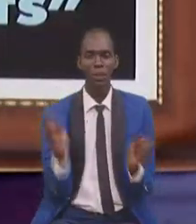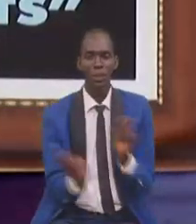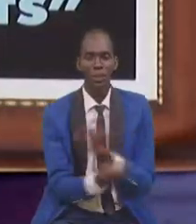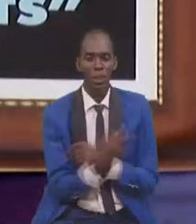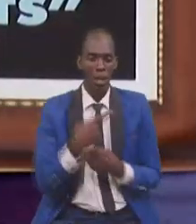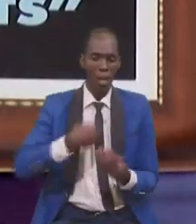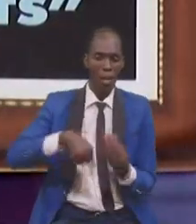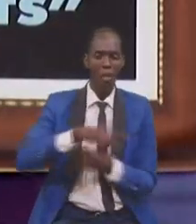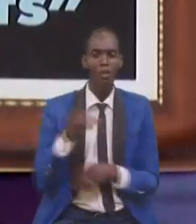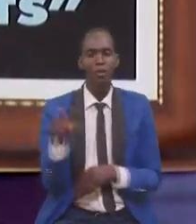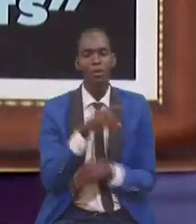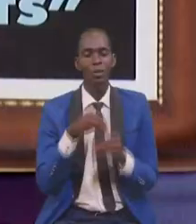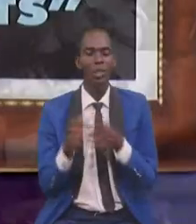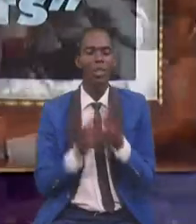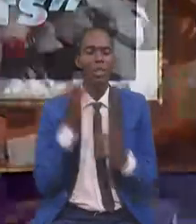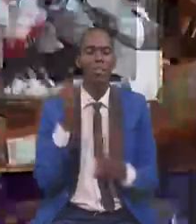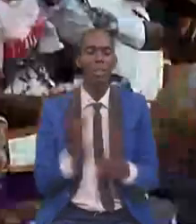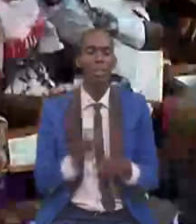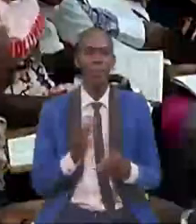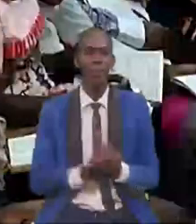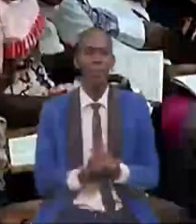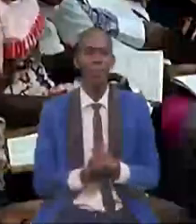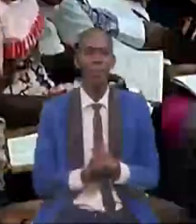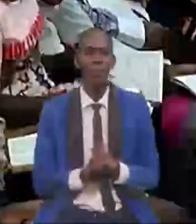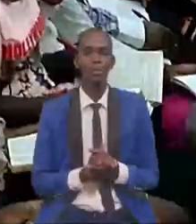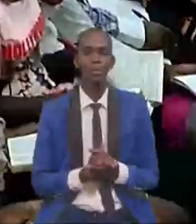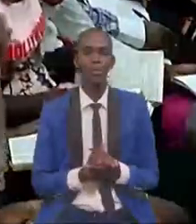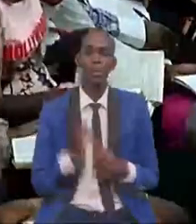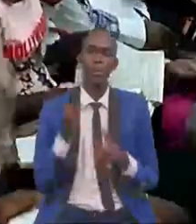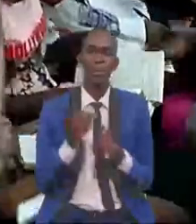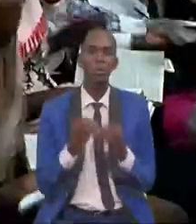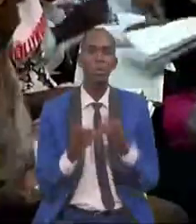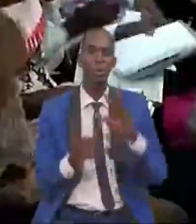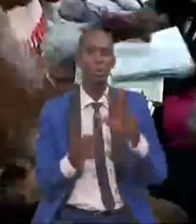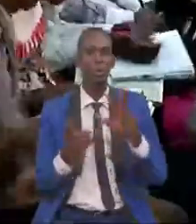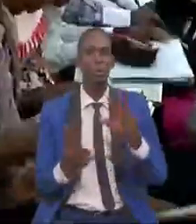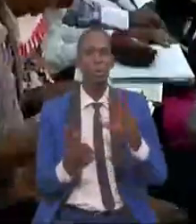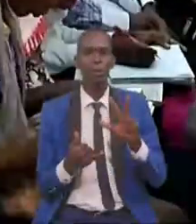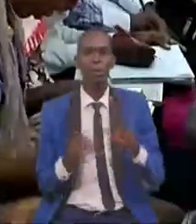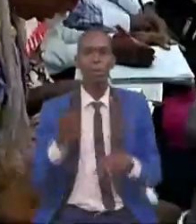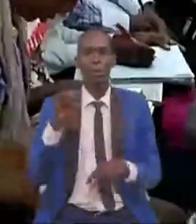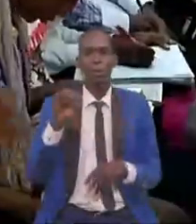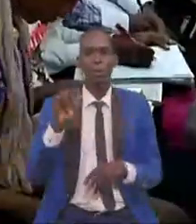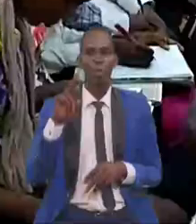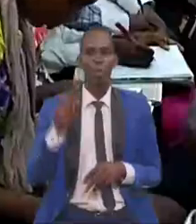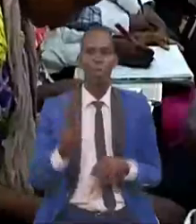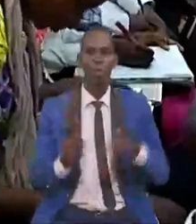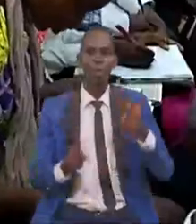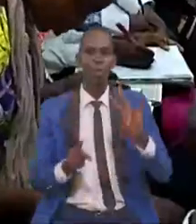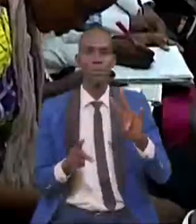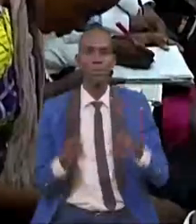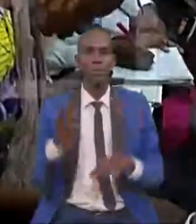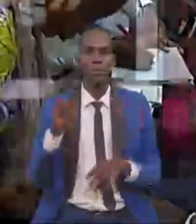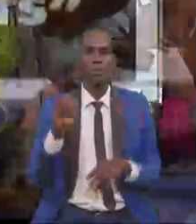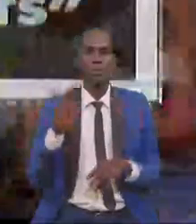et changée au nom de Jésus-Christ. Troisième point maintenant, nous allons à